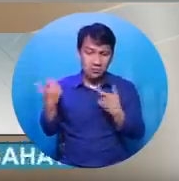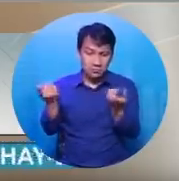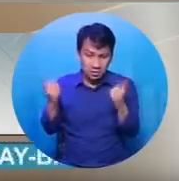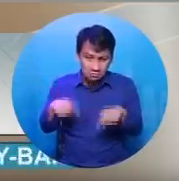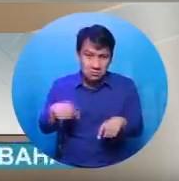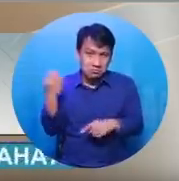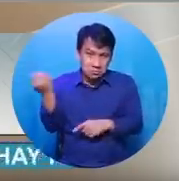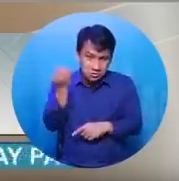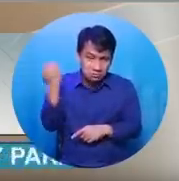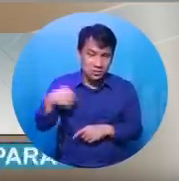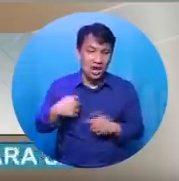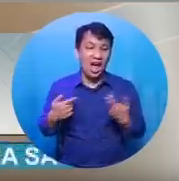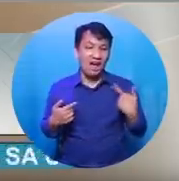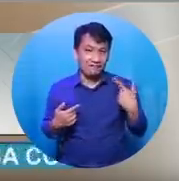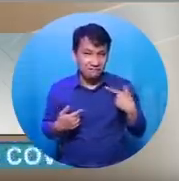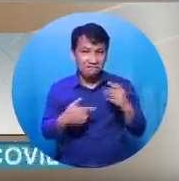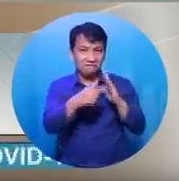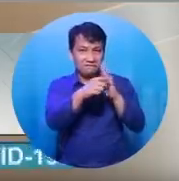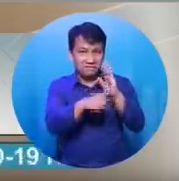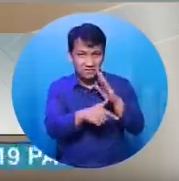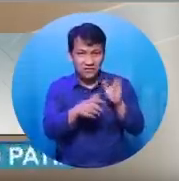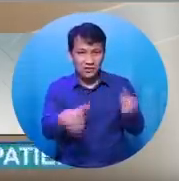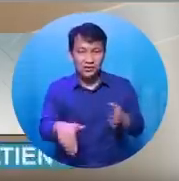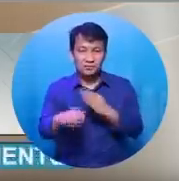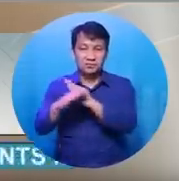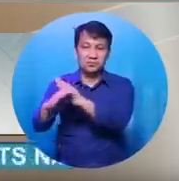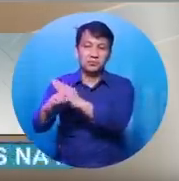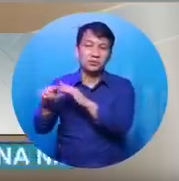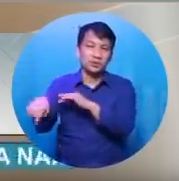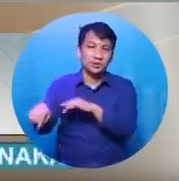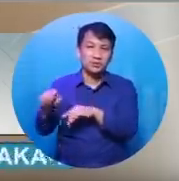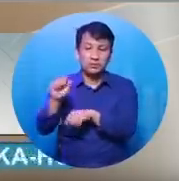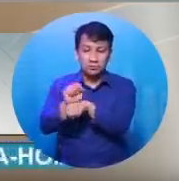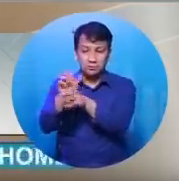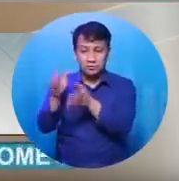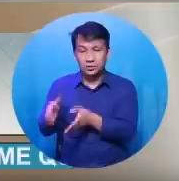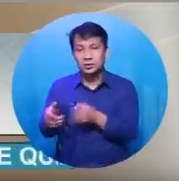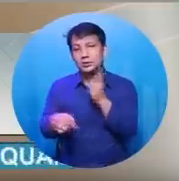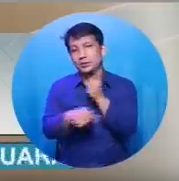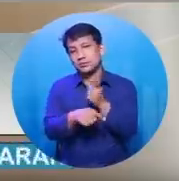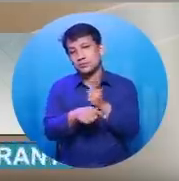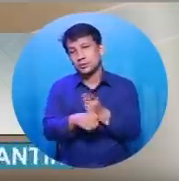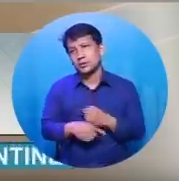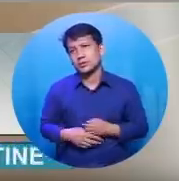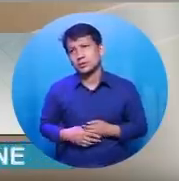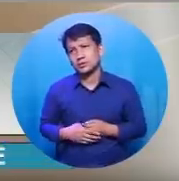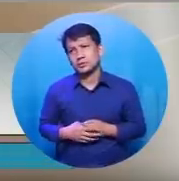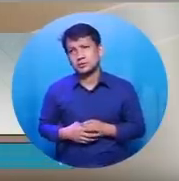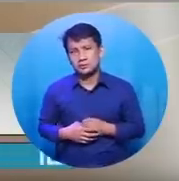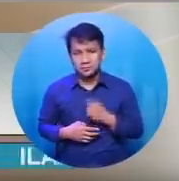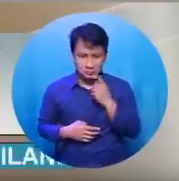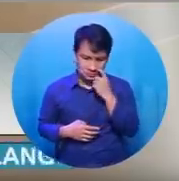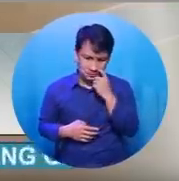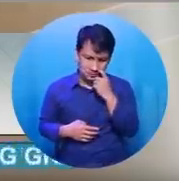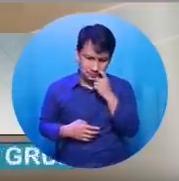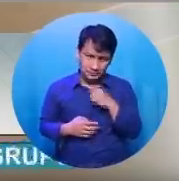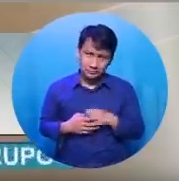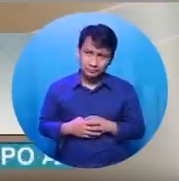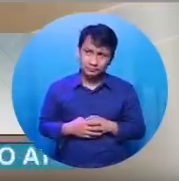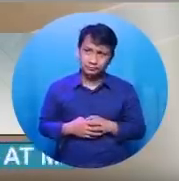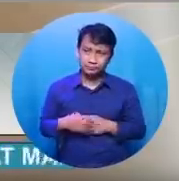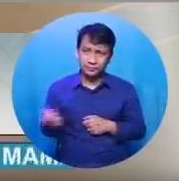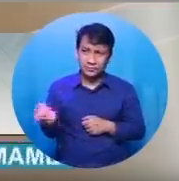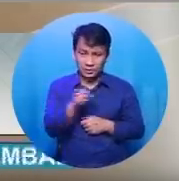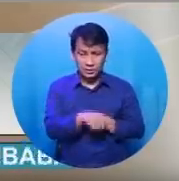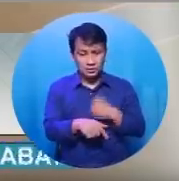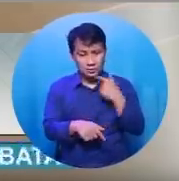klaseng problema, merong abogadong sasangga, di po ba? Tama o tama? Yes. Tama po, sir. Okay, sige. Sandali po, ma'am. Makausap